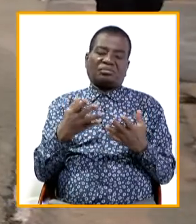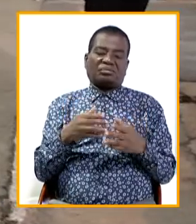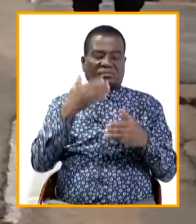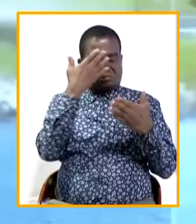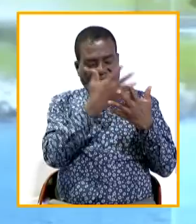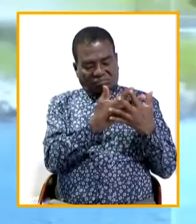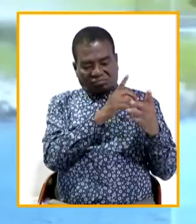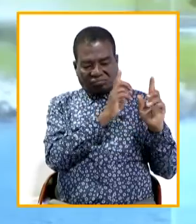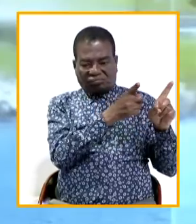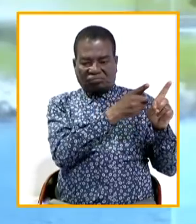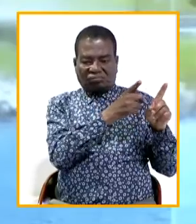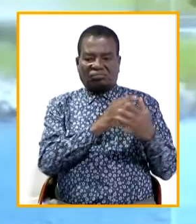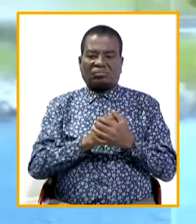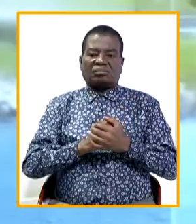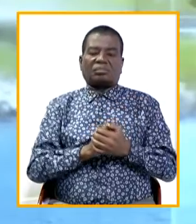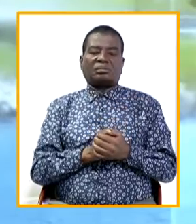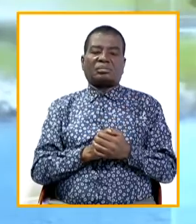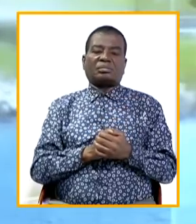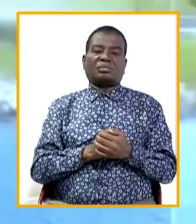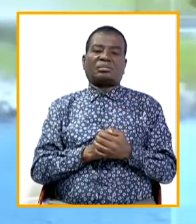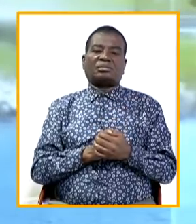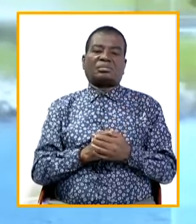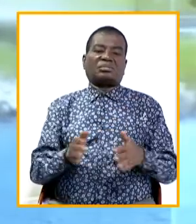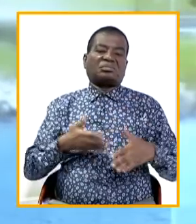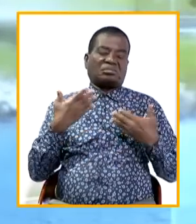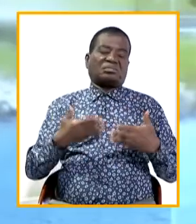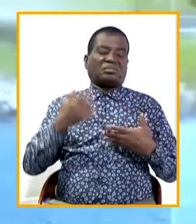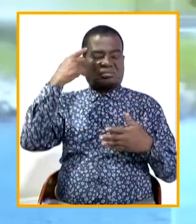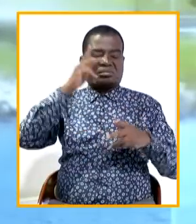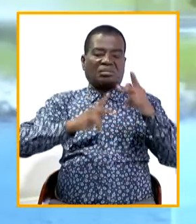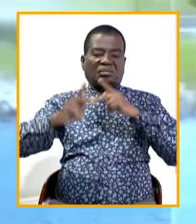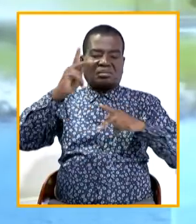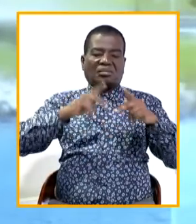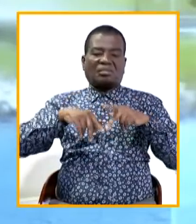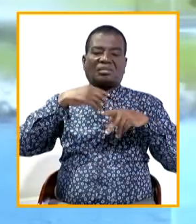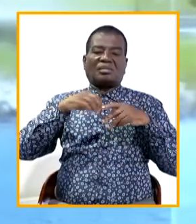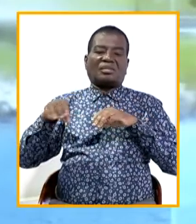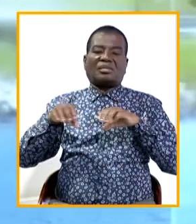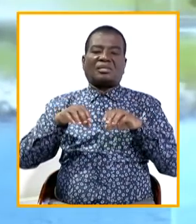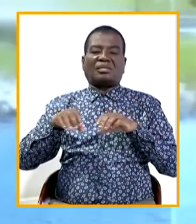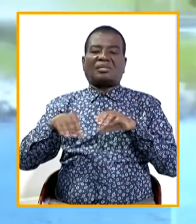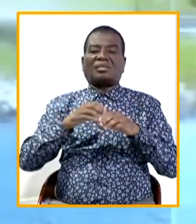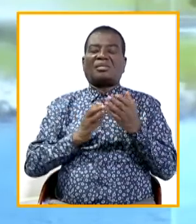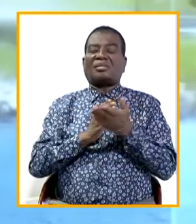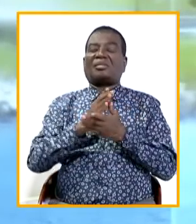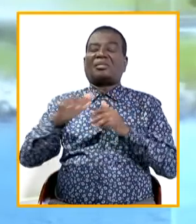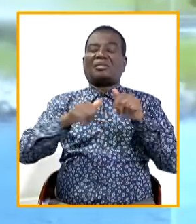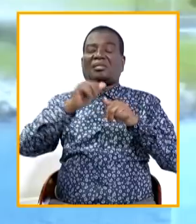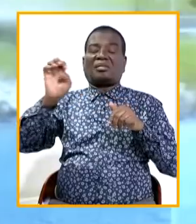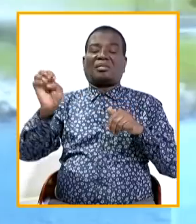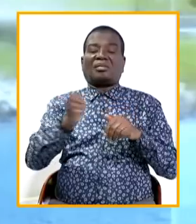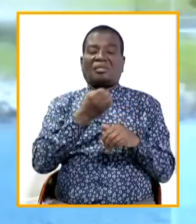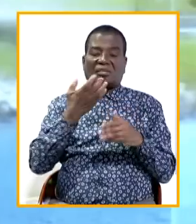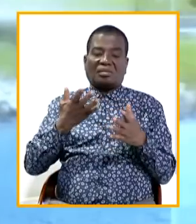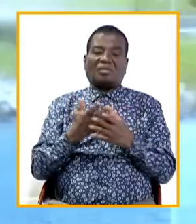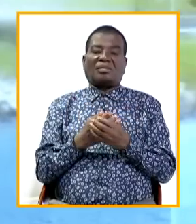hommes. Un motif donc de réjouissance pour les populations qui vaqueront désormais à leurs activités en